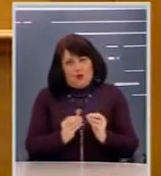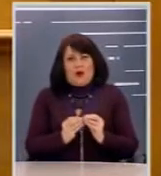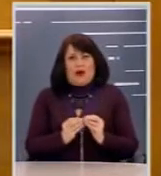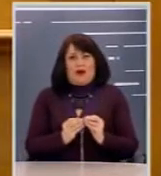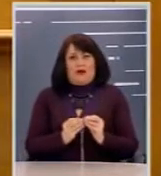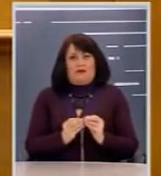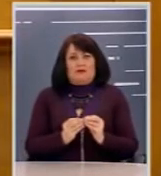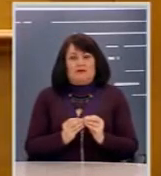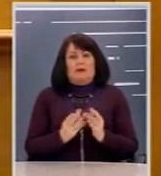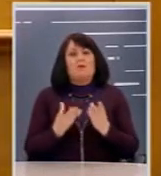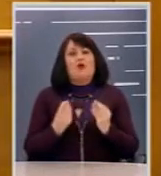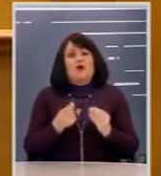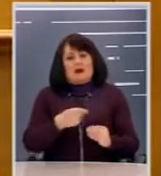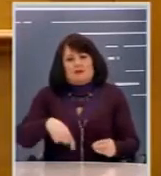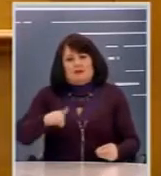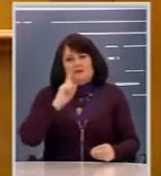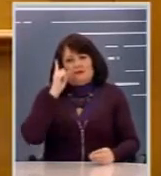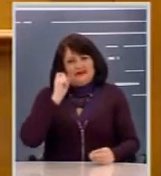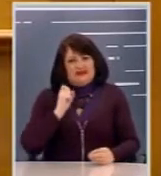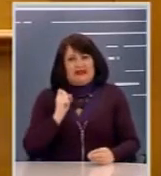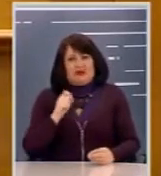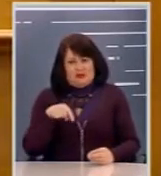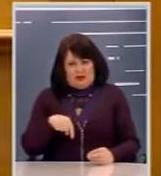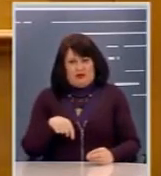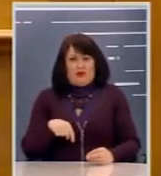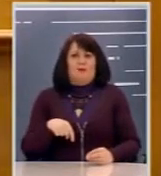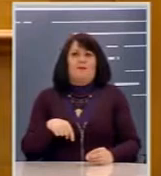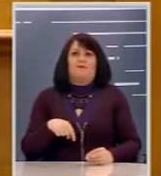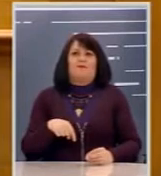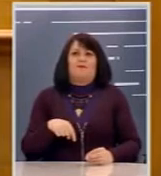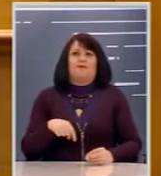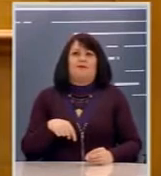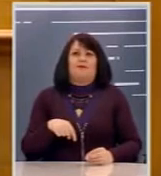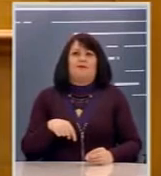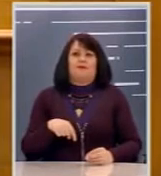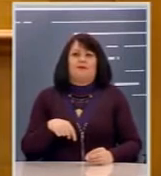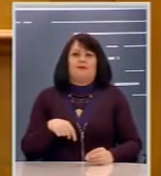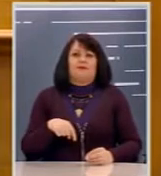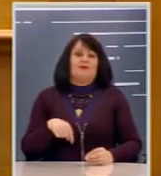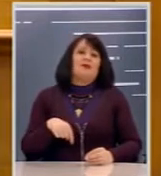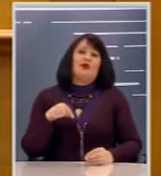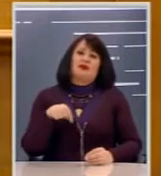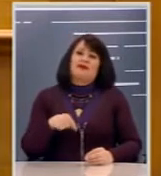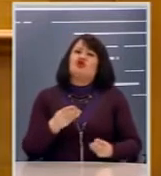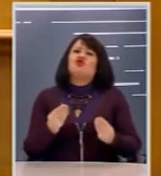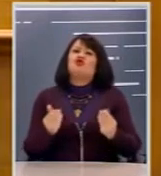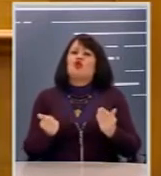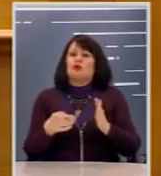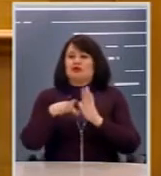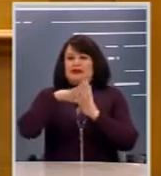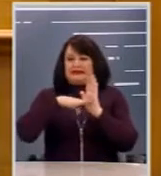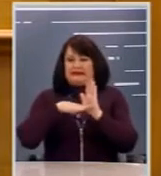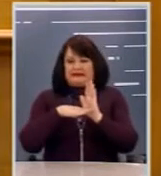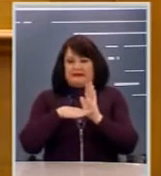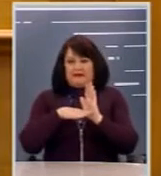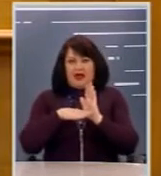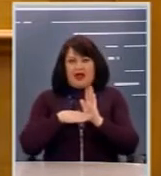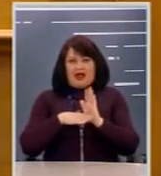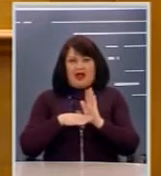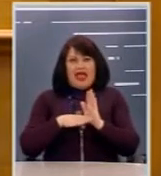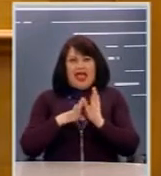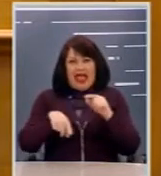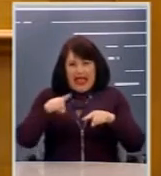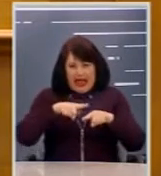πλήρη γνώση, πολλοί από εμάς και πολλοί σε αυτή την αίθουσα, ότι αυτό το σύστημα δεν είναι ένα σύστημα